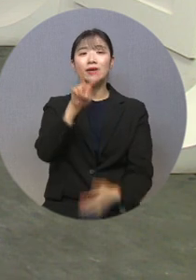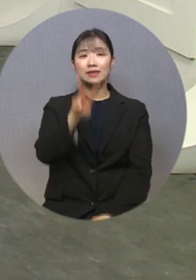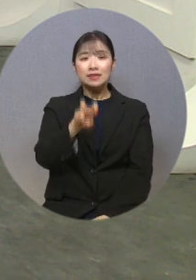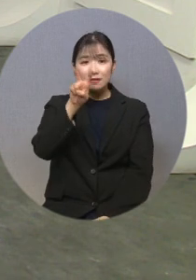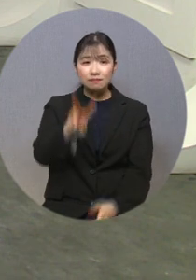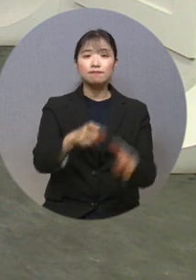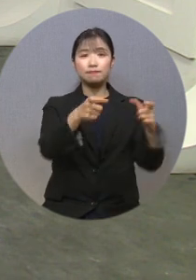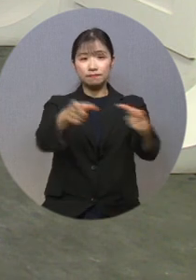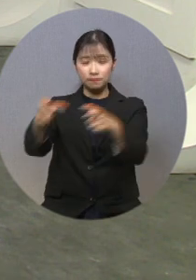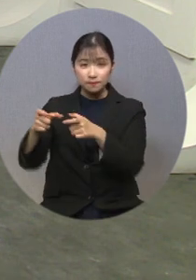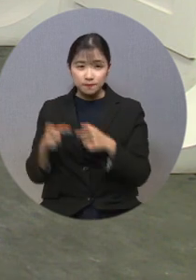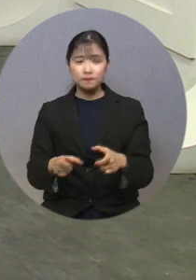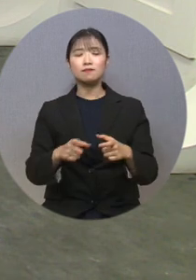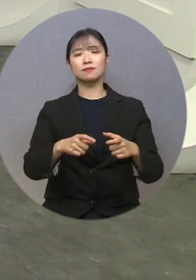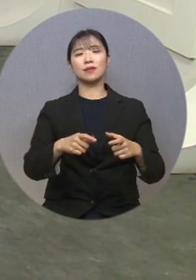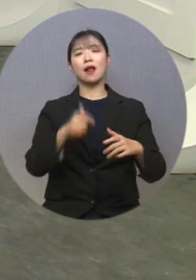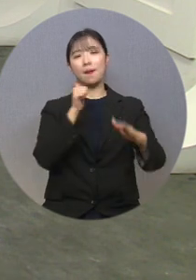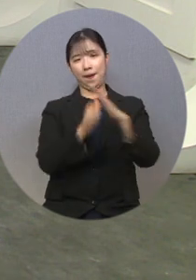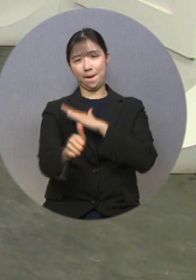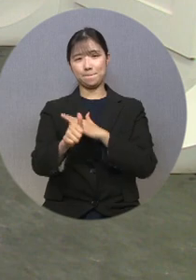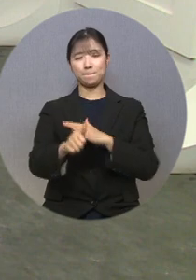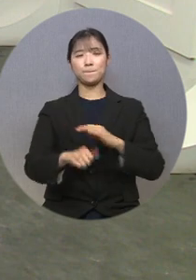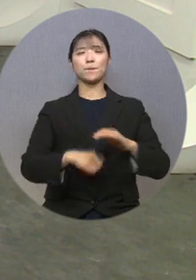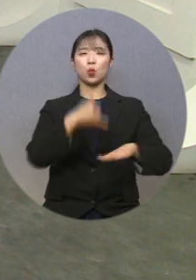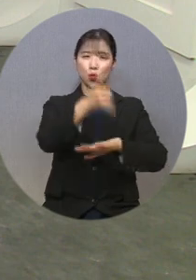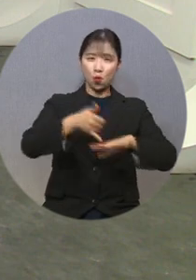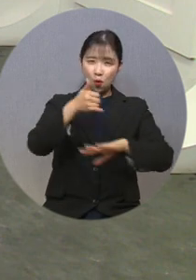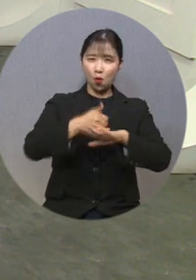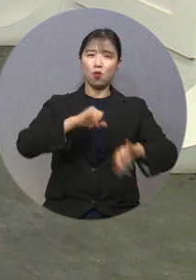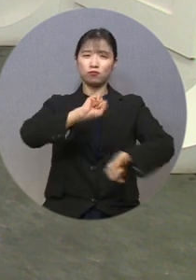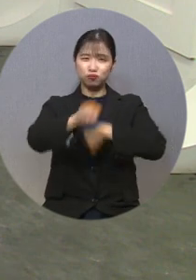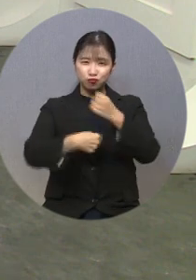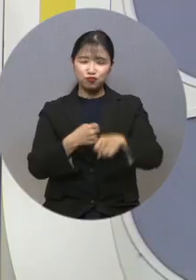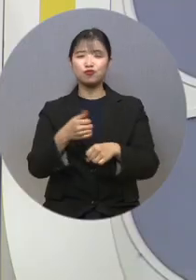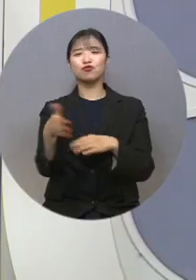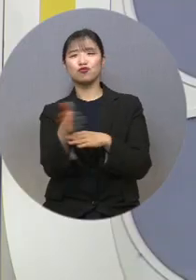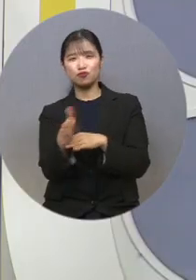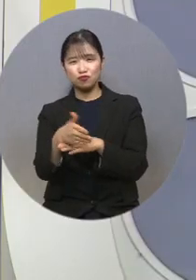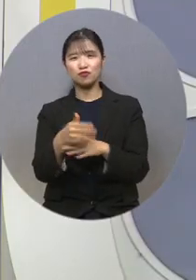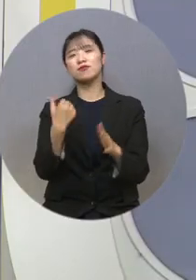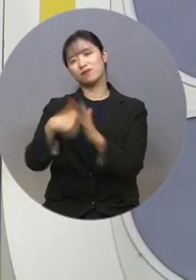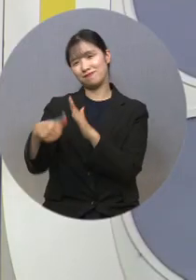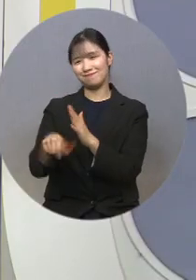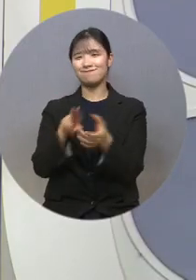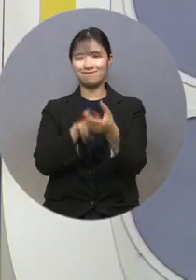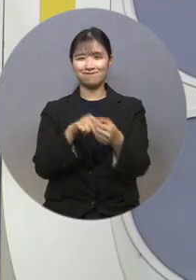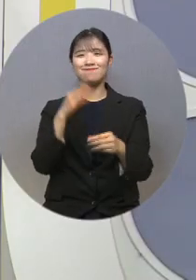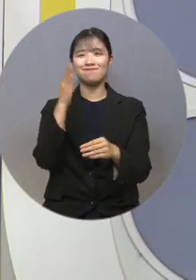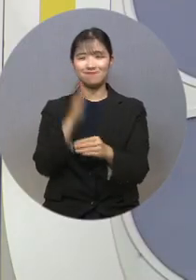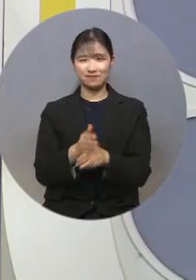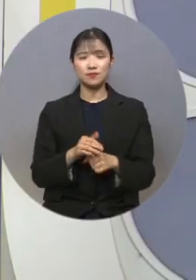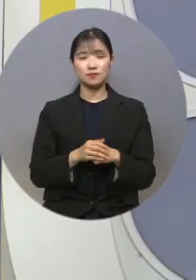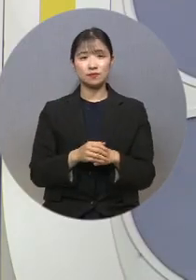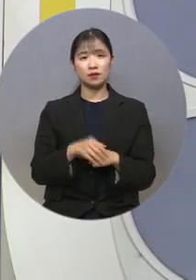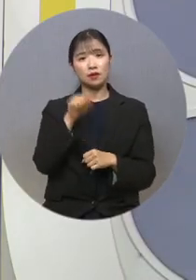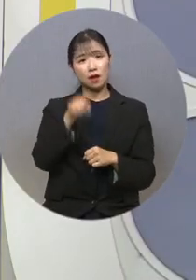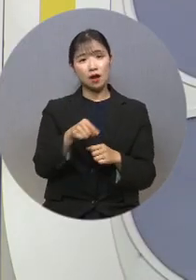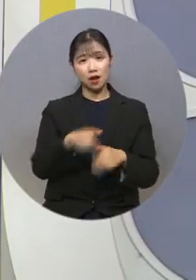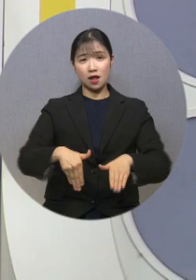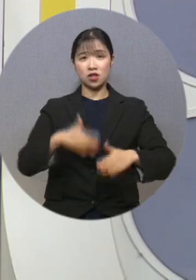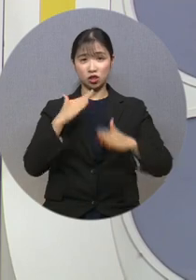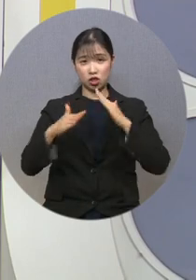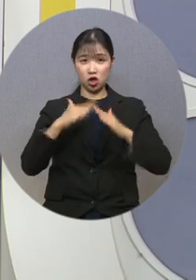생산된 지역 대표 농축수산물을 20점 대에 판매하고 있습니다. 네, 아니 그러면 그 남도장터가